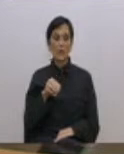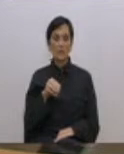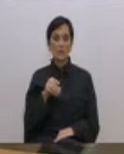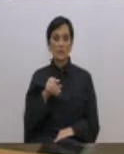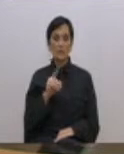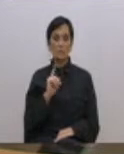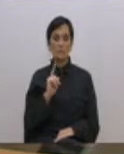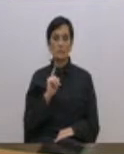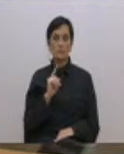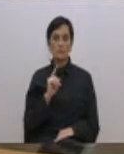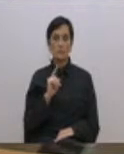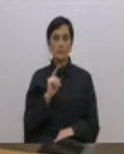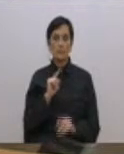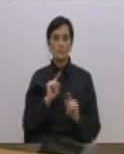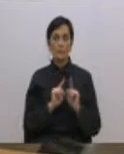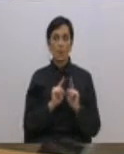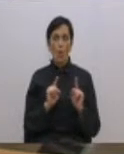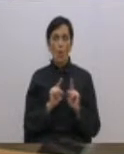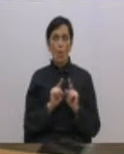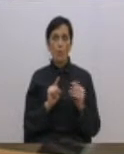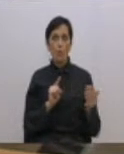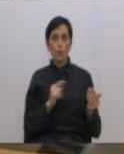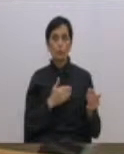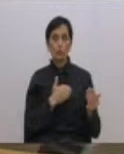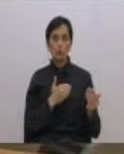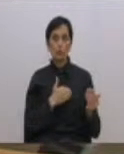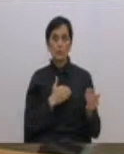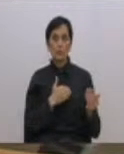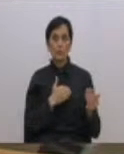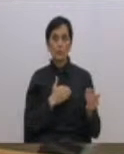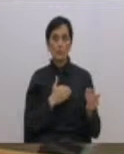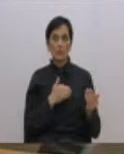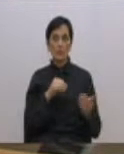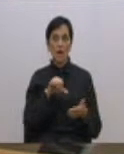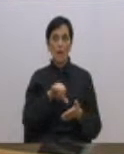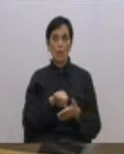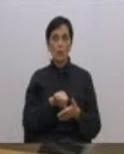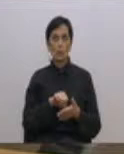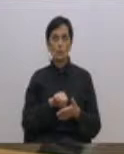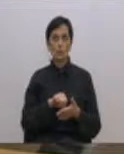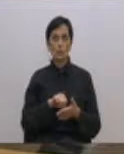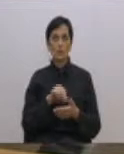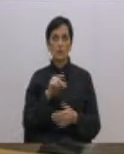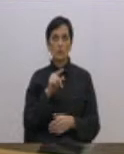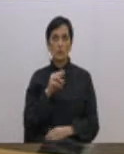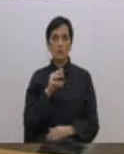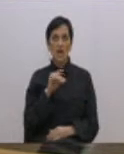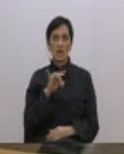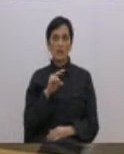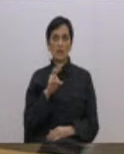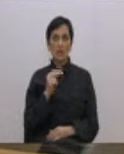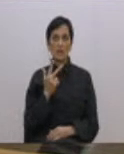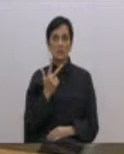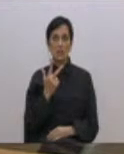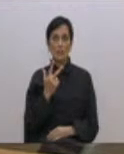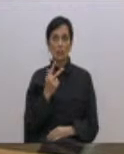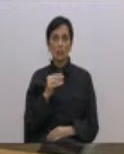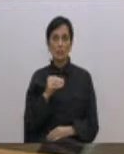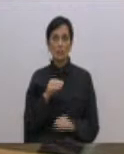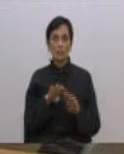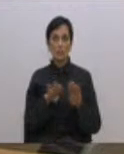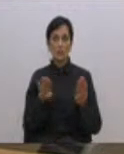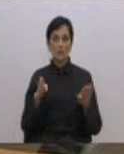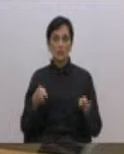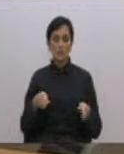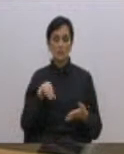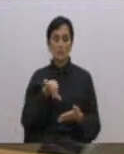არა ოპოზიციიდან თუ არის სურვილი გამოსვლის, დარიო ნაკაიძე სამწუ ტრიბუნიდან